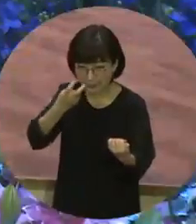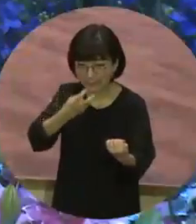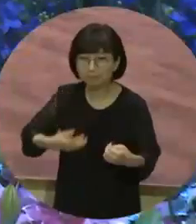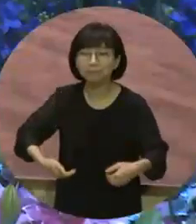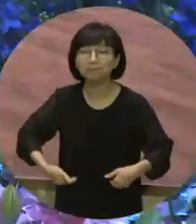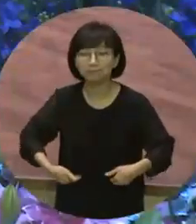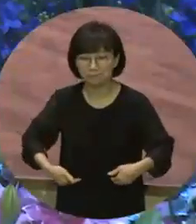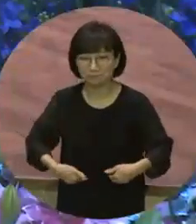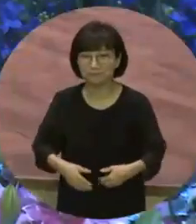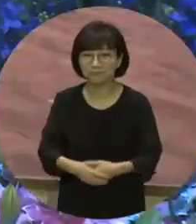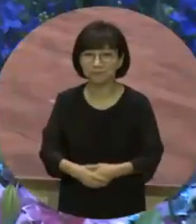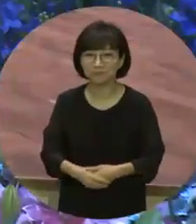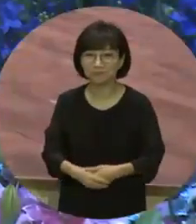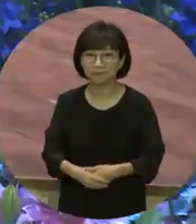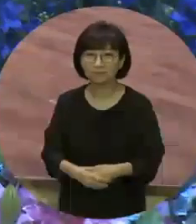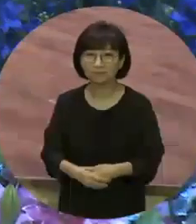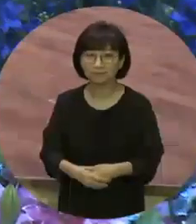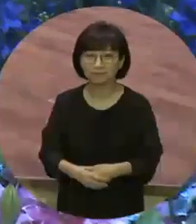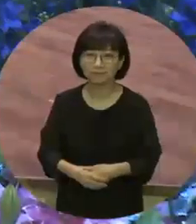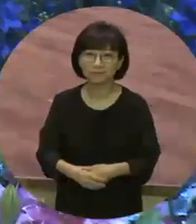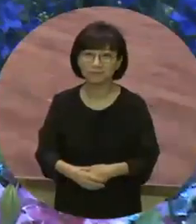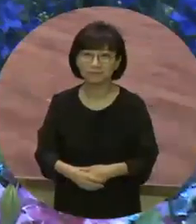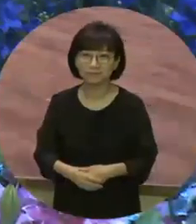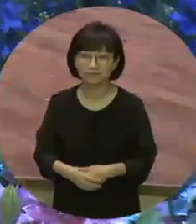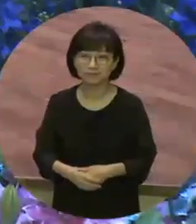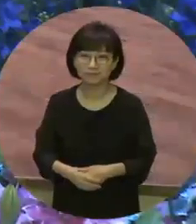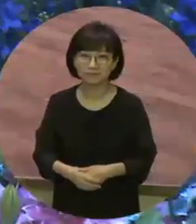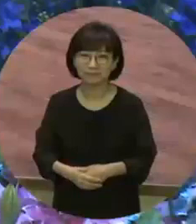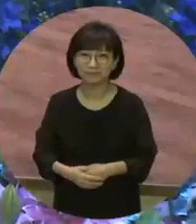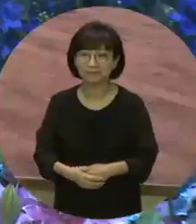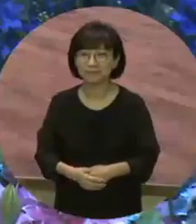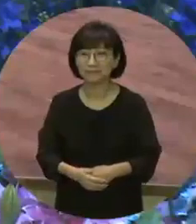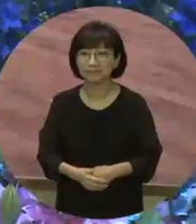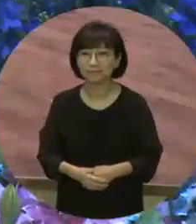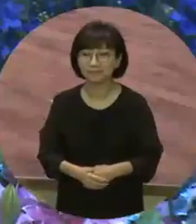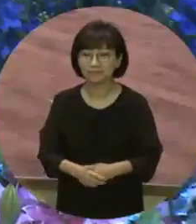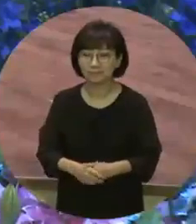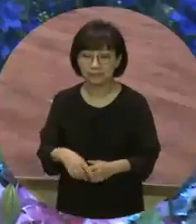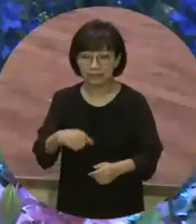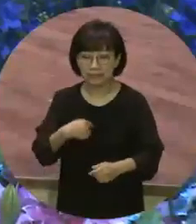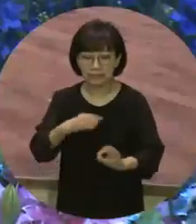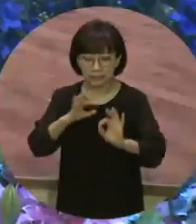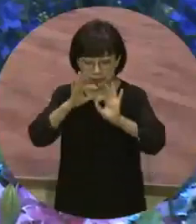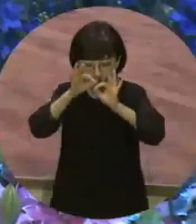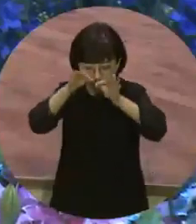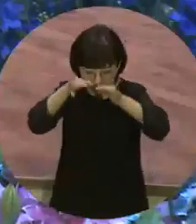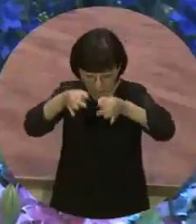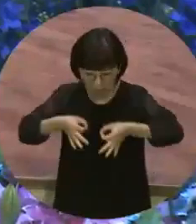것은 엄청난 차이가 있어요. 하늘 땅 차이에요. 점검해 보는 상태.